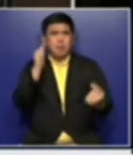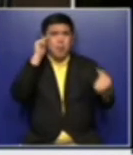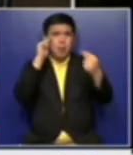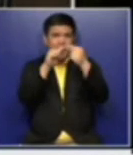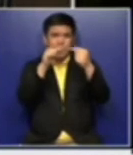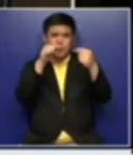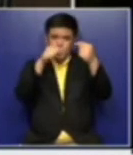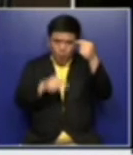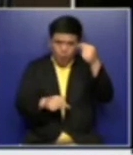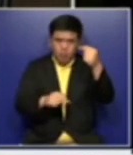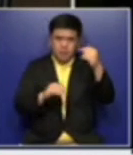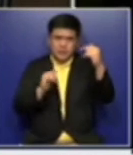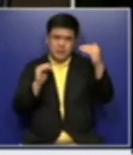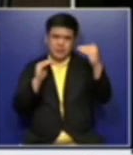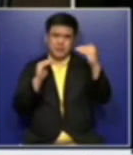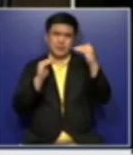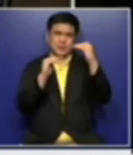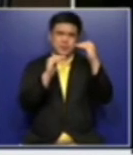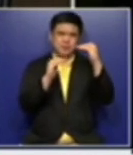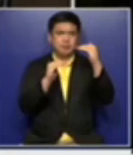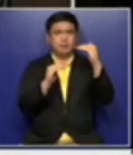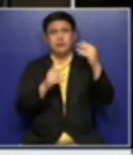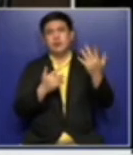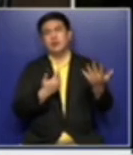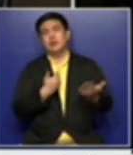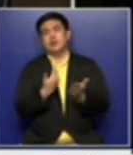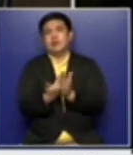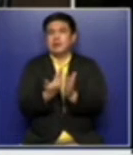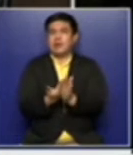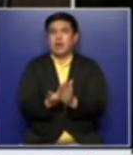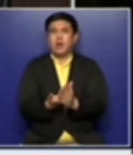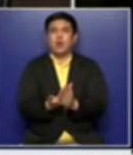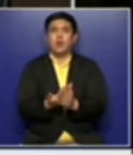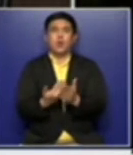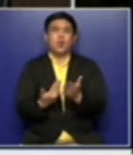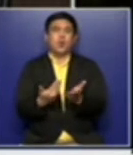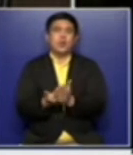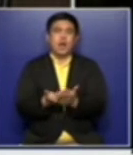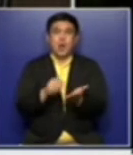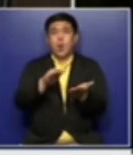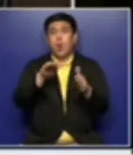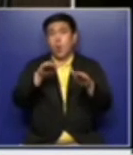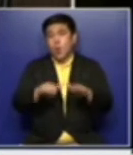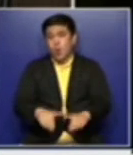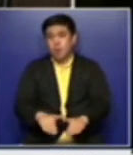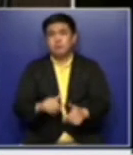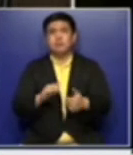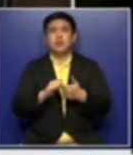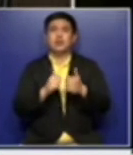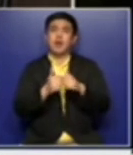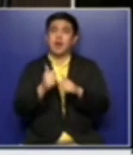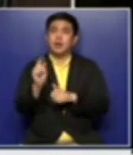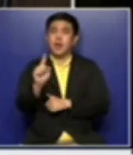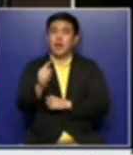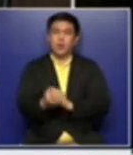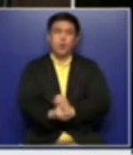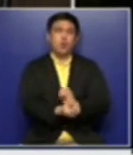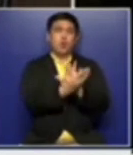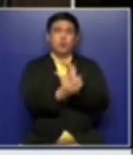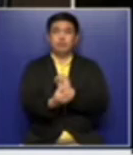ายนะครับก็จะทำให้รายได้ลดต่ำลงซึ่งจะก่อให้เกิดความเสียห